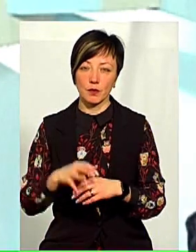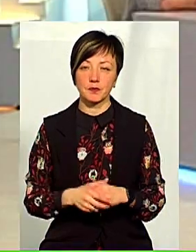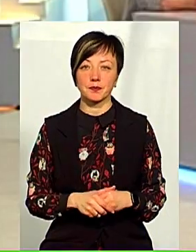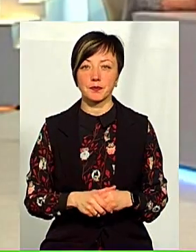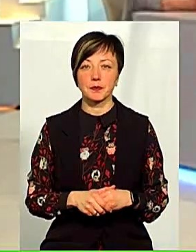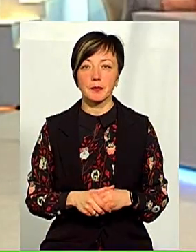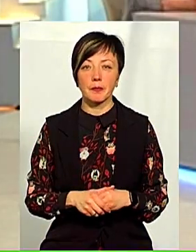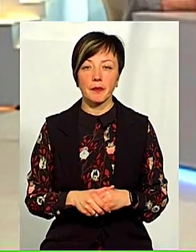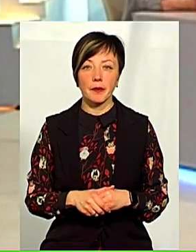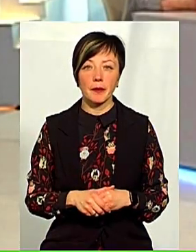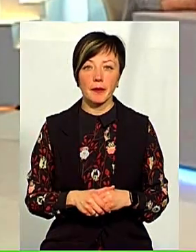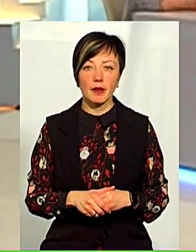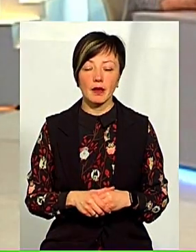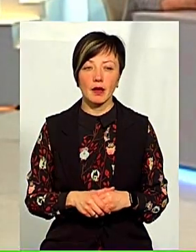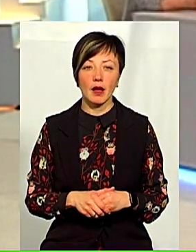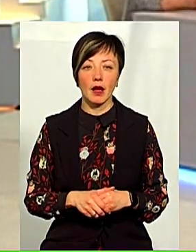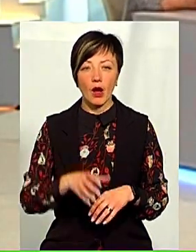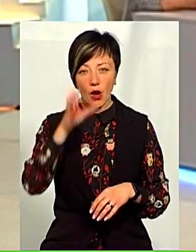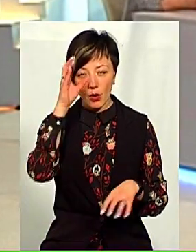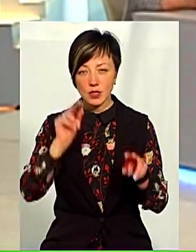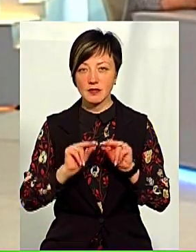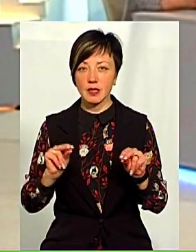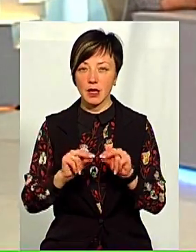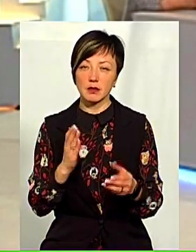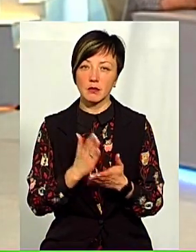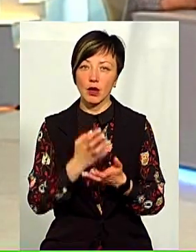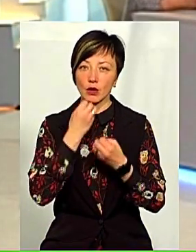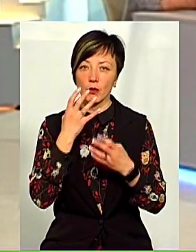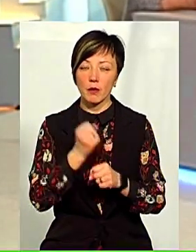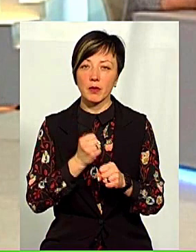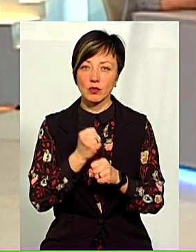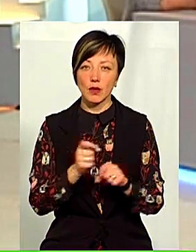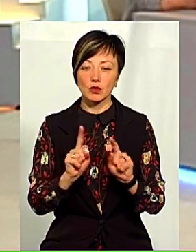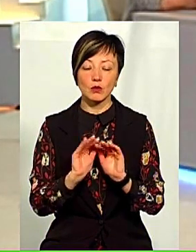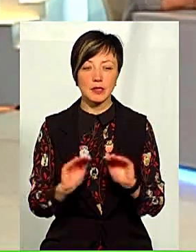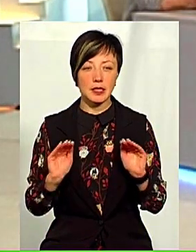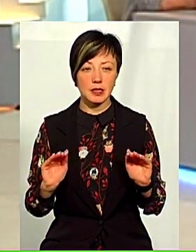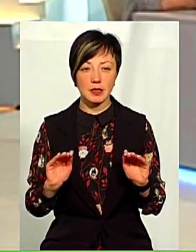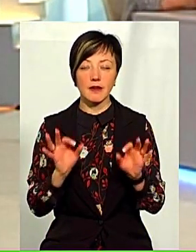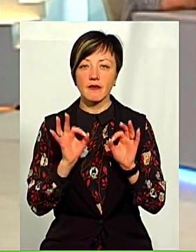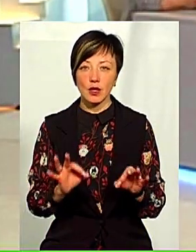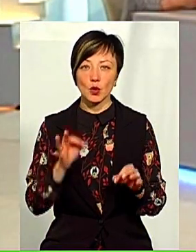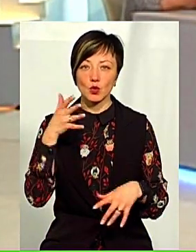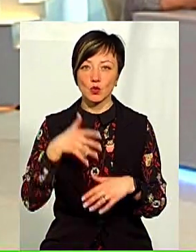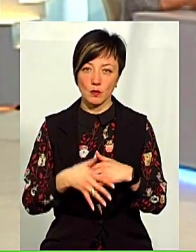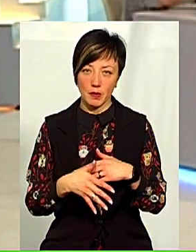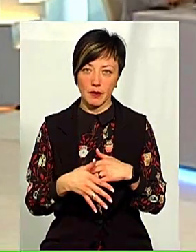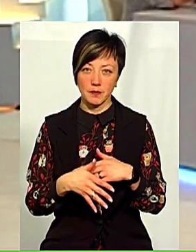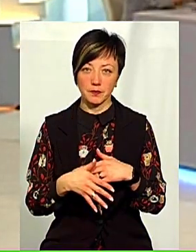Тетяно, освітяни мають теж добре попрацювати, щоб діти вірно зрозуміли